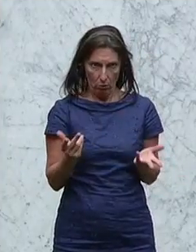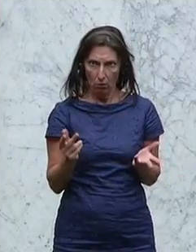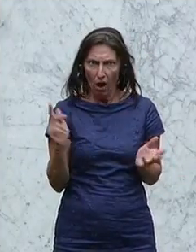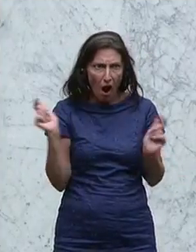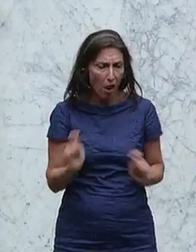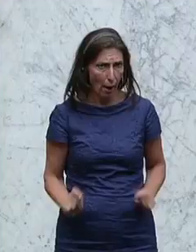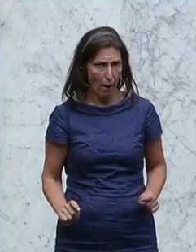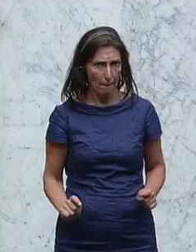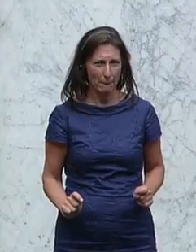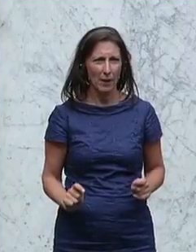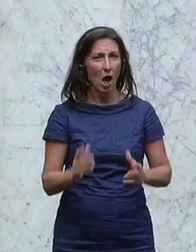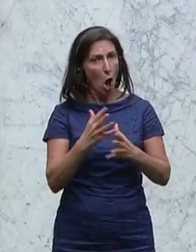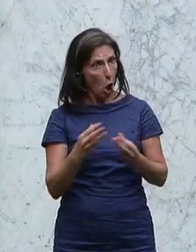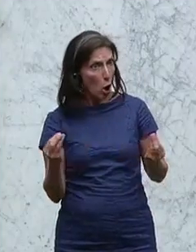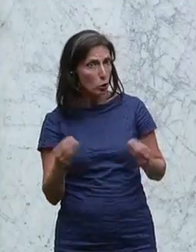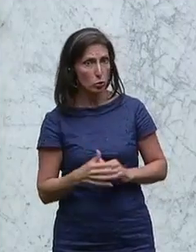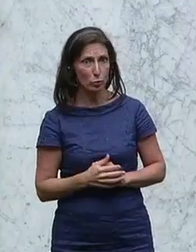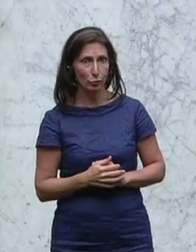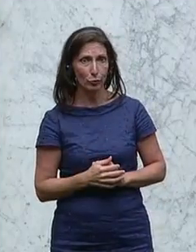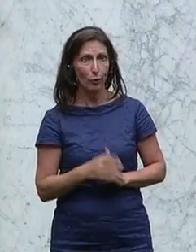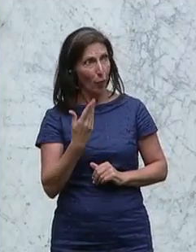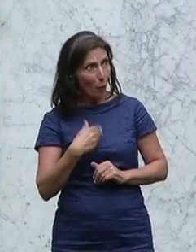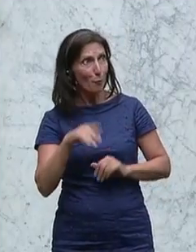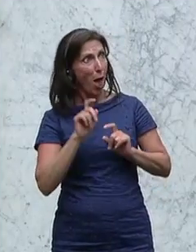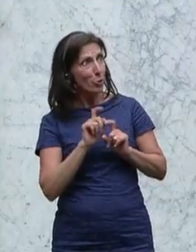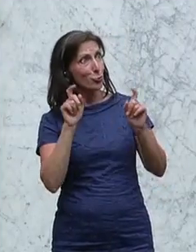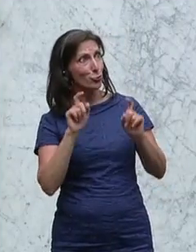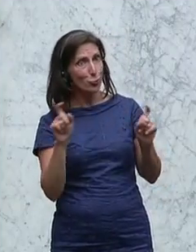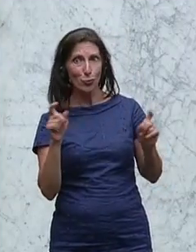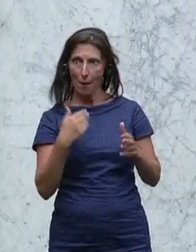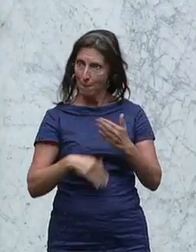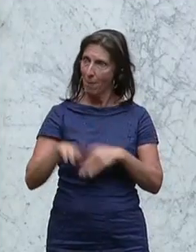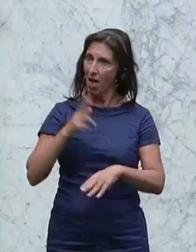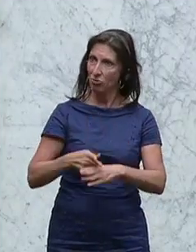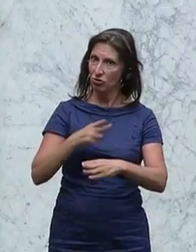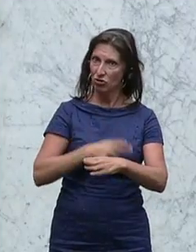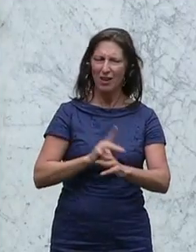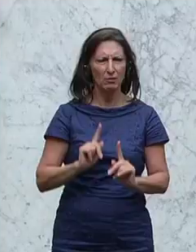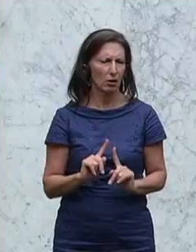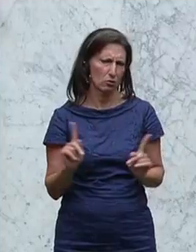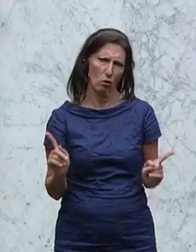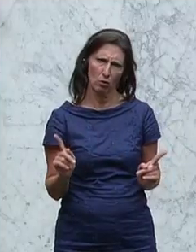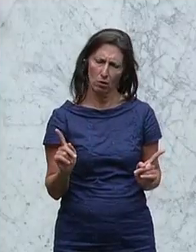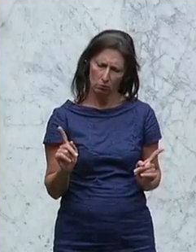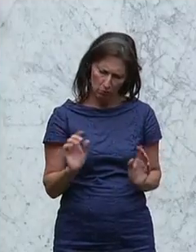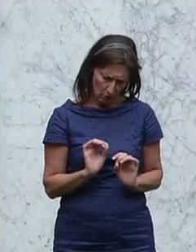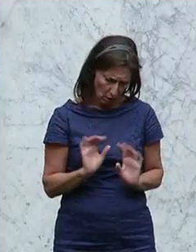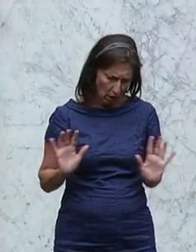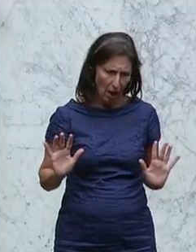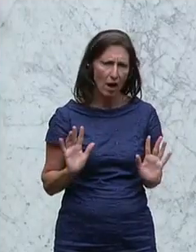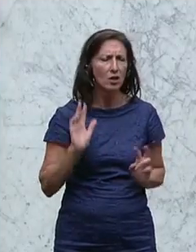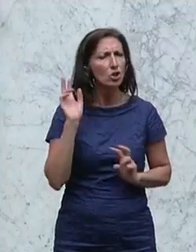Die Lösung kann aber sicher nicht lauten, mehr Schulden und mehr Staat, sondern eine deutlich reduzierte Steuer-